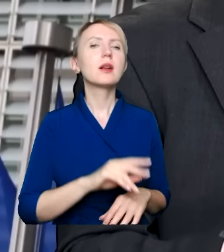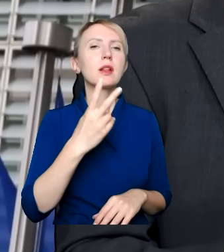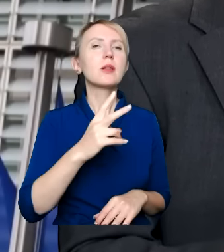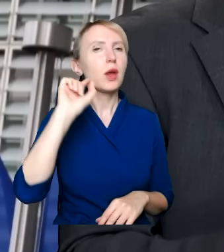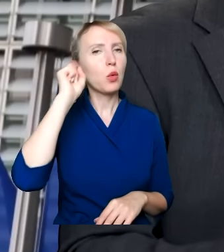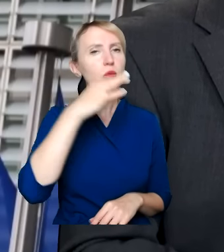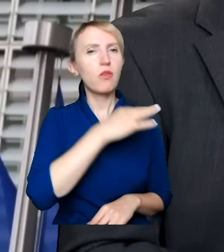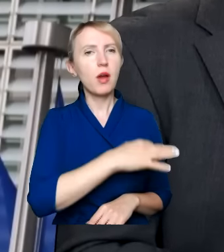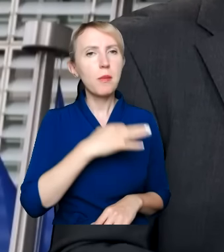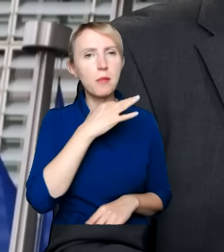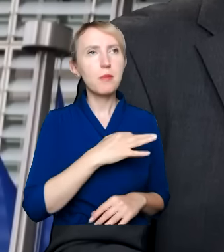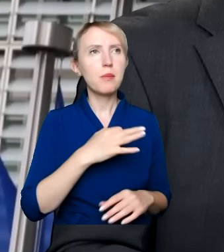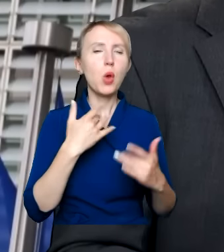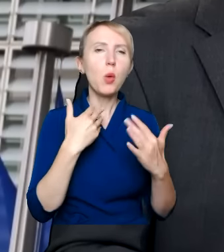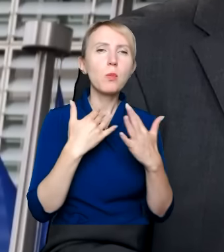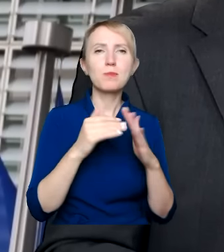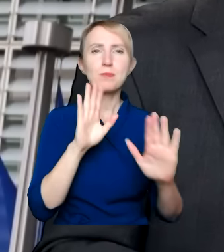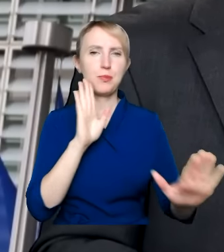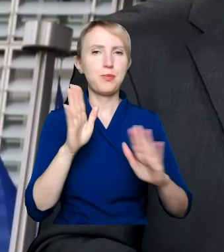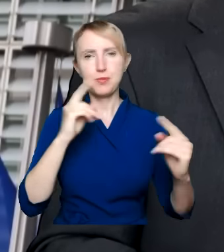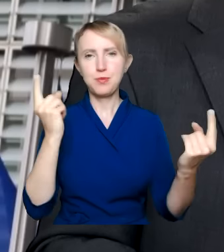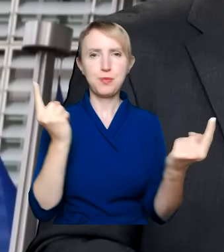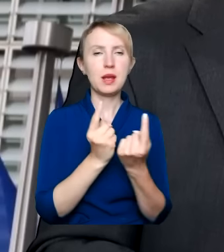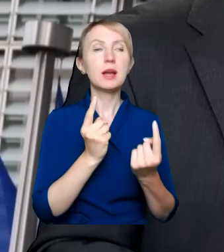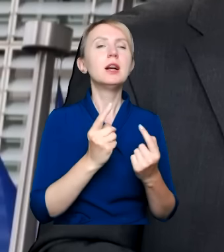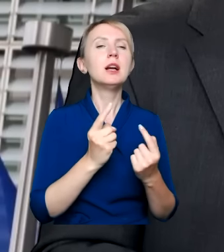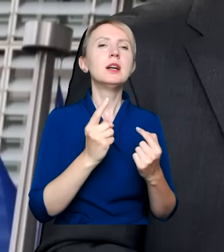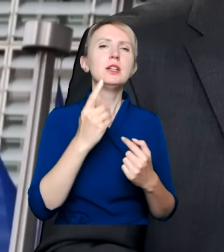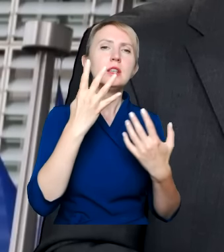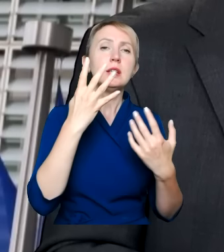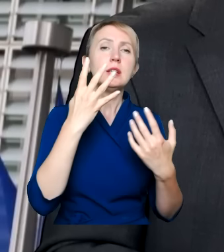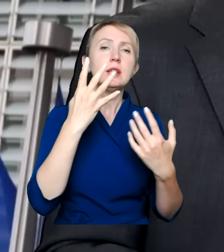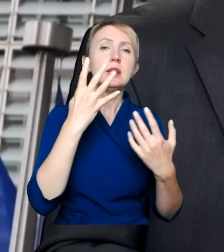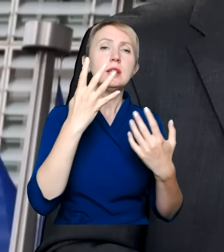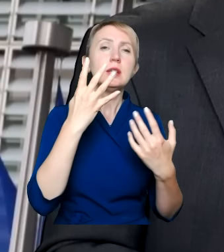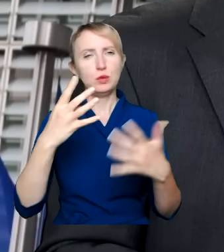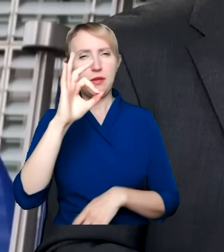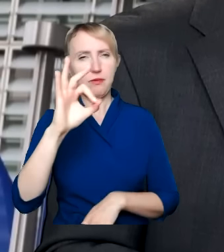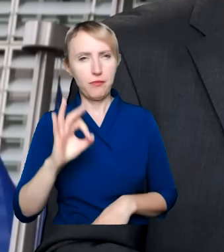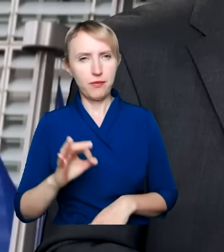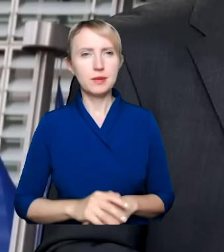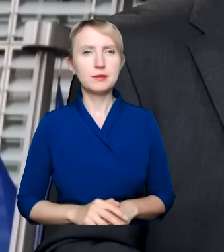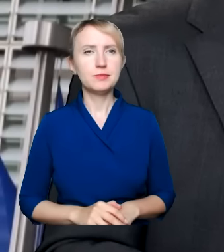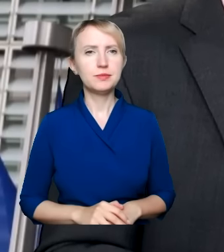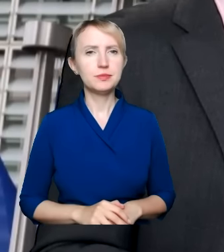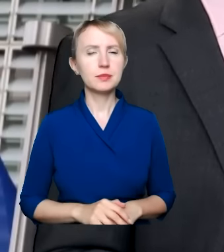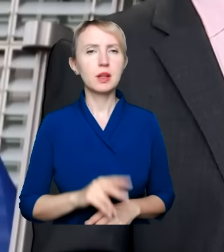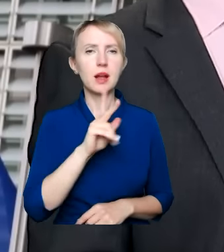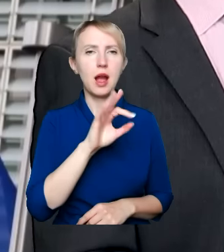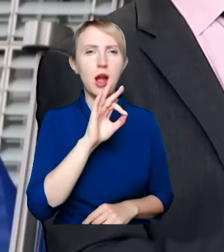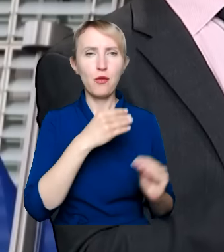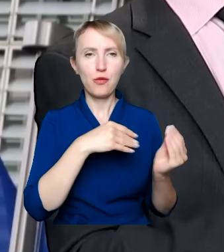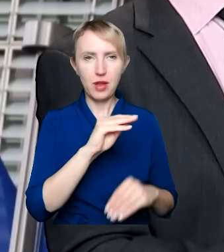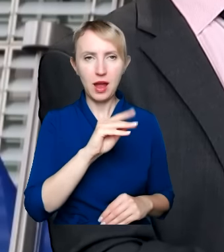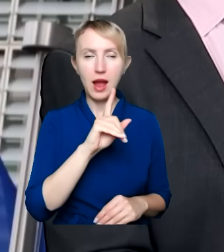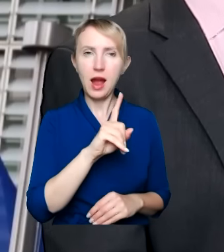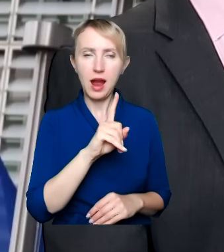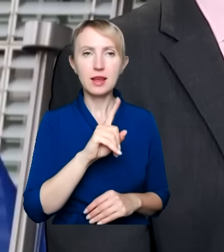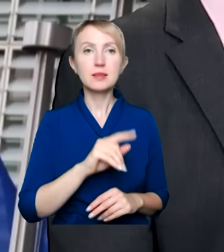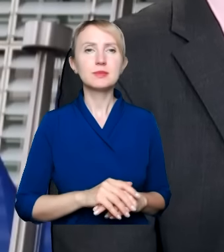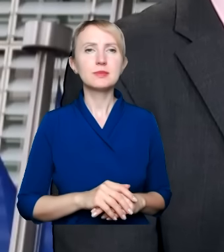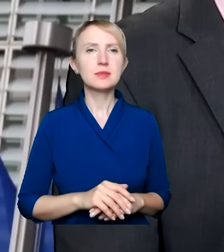prawie remis tam 9 przewagi koalicji Obywatelskiej ale jednak ta